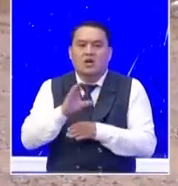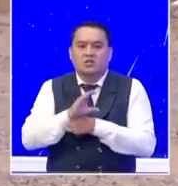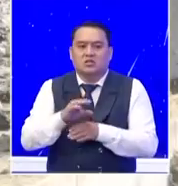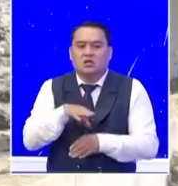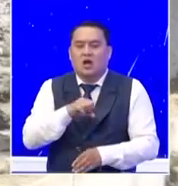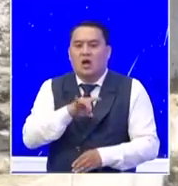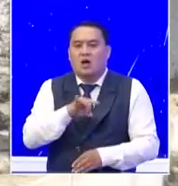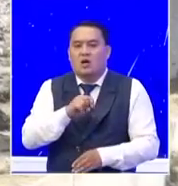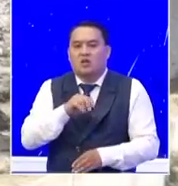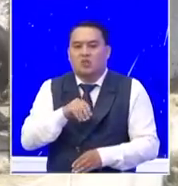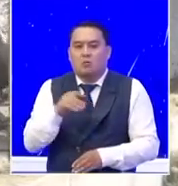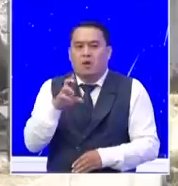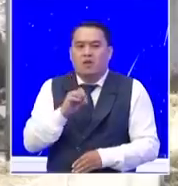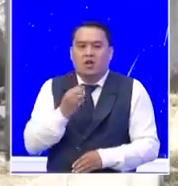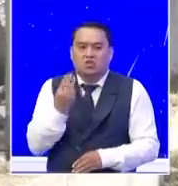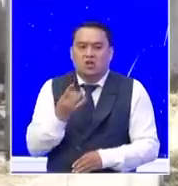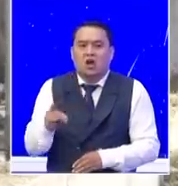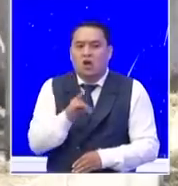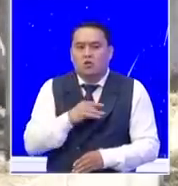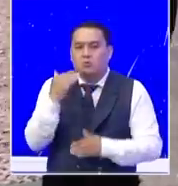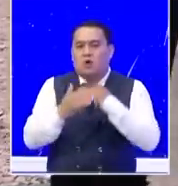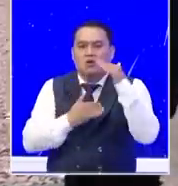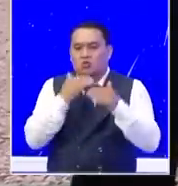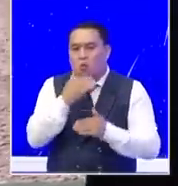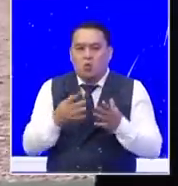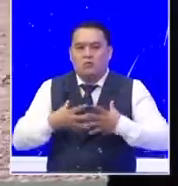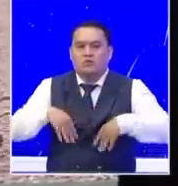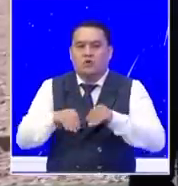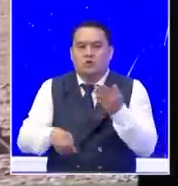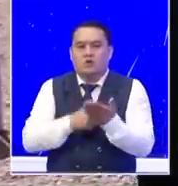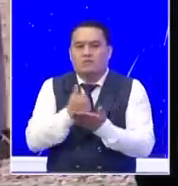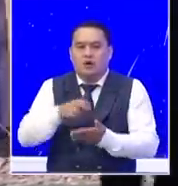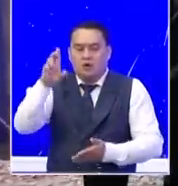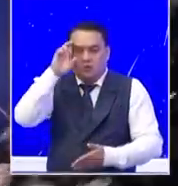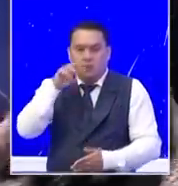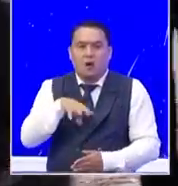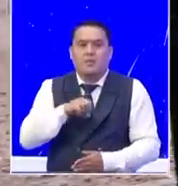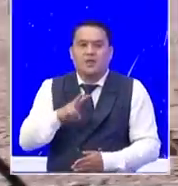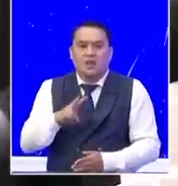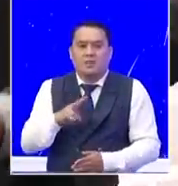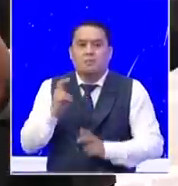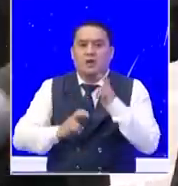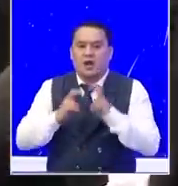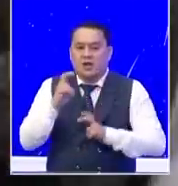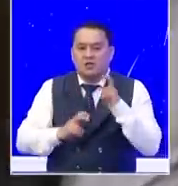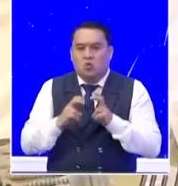ТОО «Динара Ранч» в Балхашском районе. Перспективный агрокомплекс посетил глава правительства Аскар Мамин.